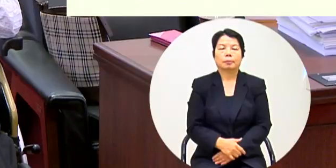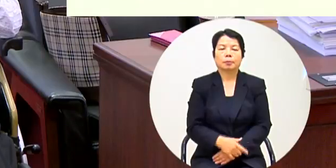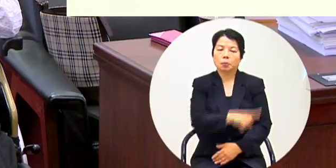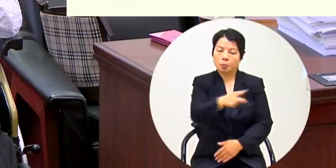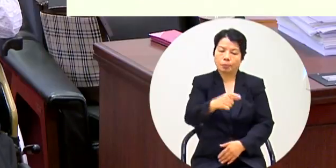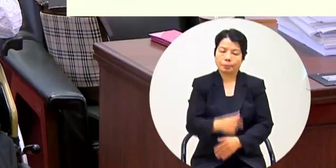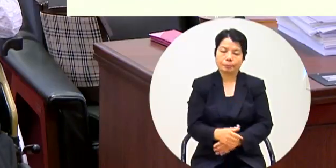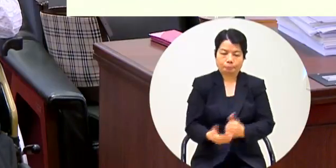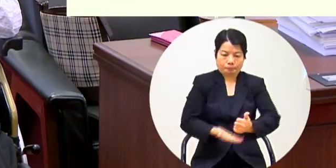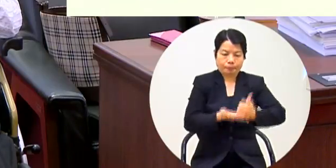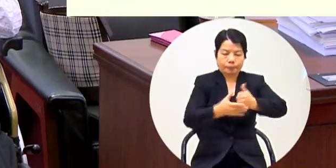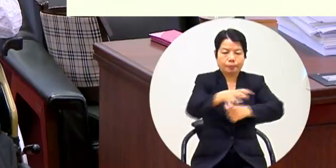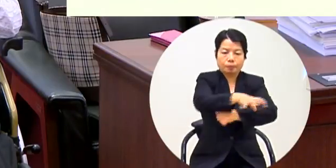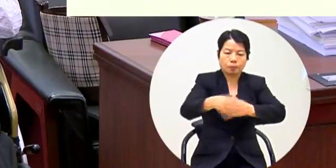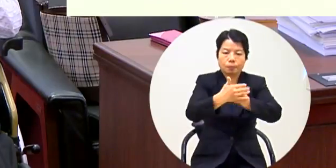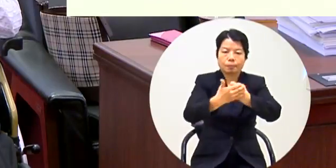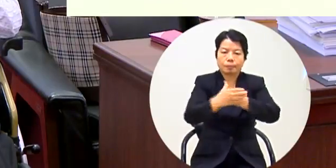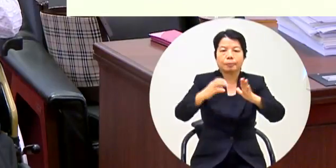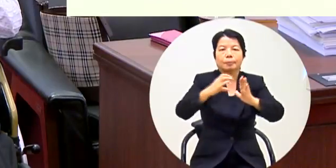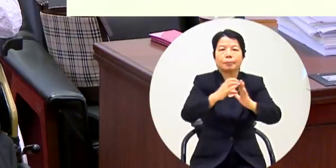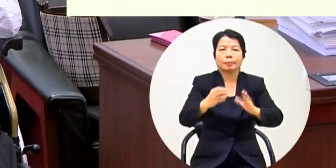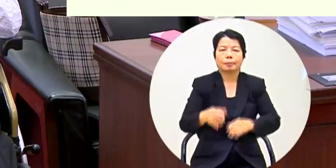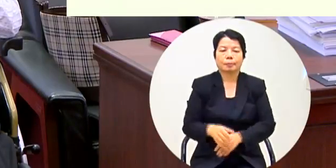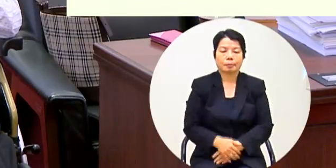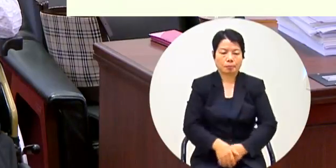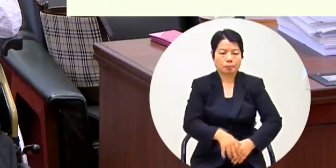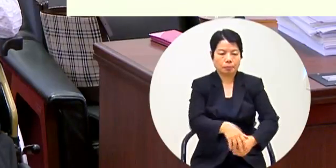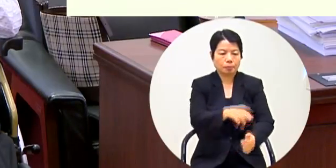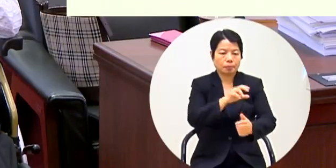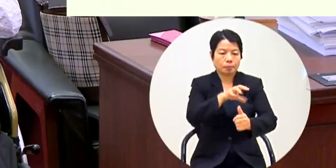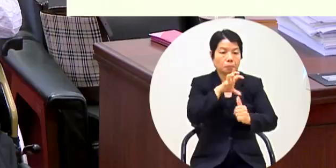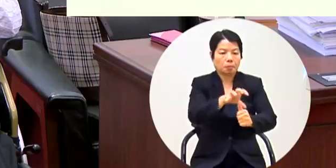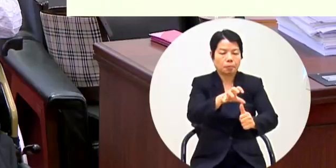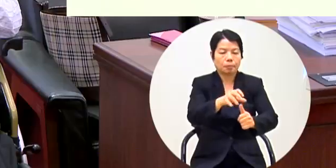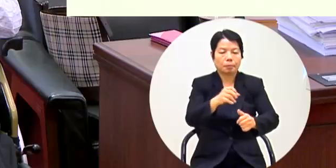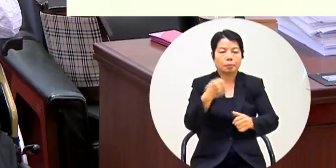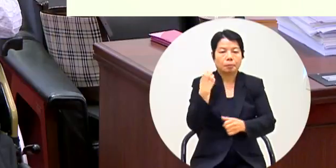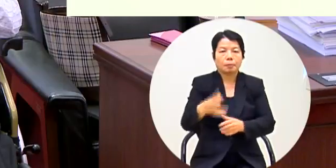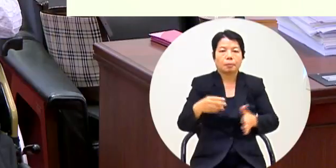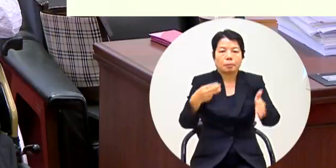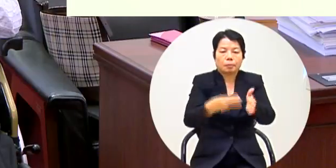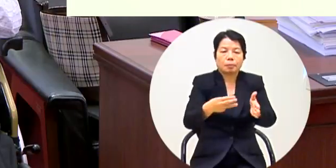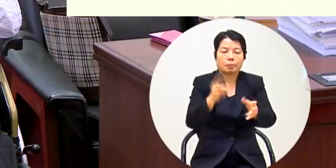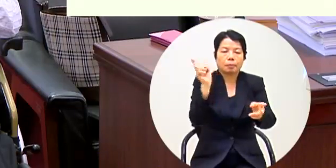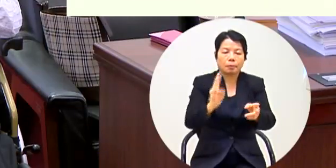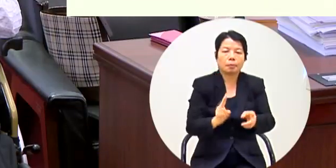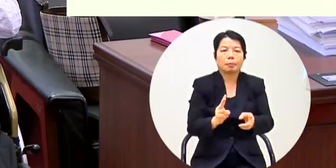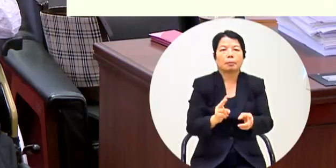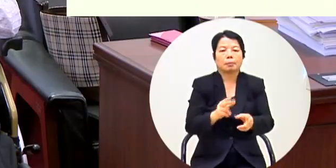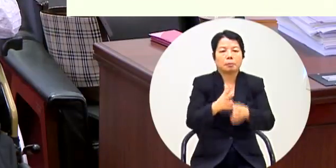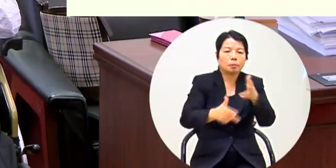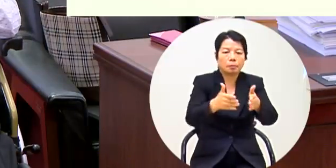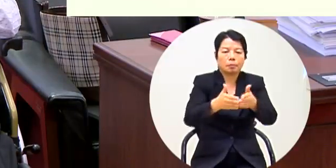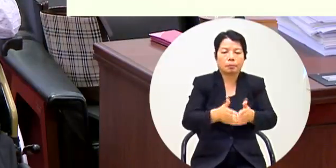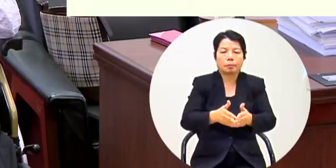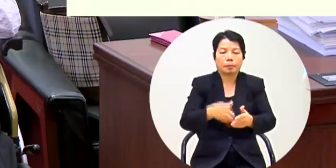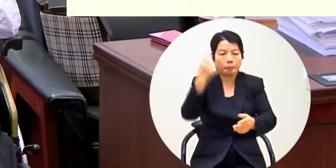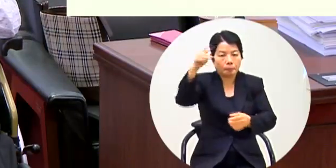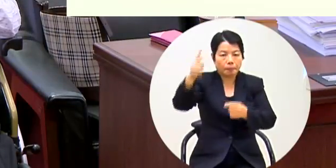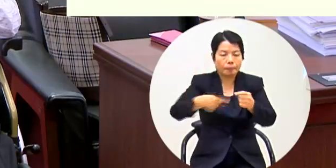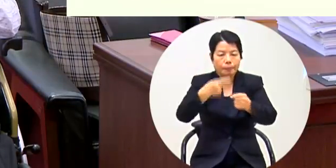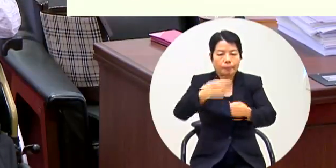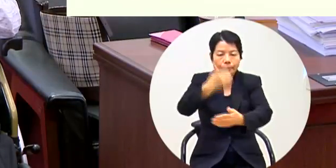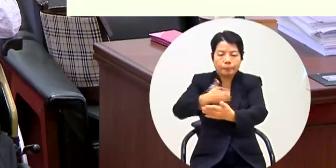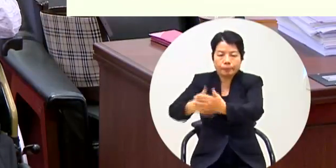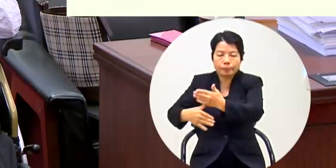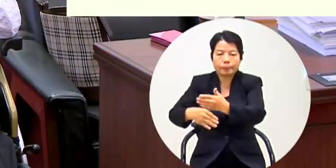个要求新达电厂在明年3月要减少20%的用煤量。好，那我不知道新达电厂能不能落